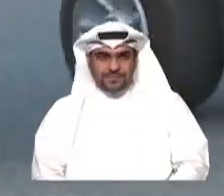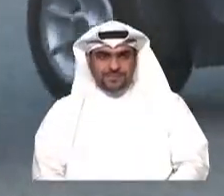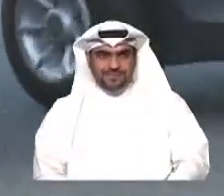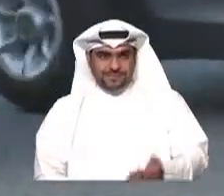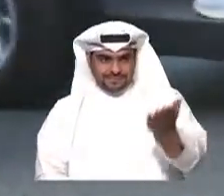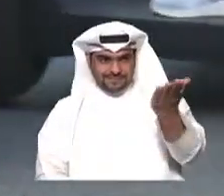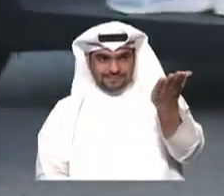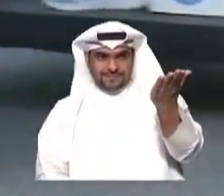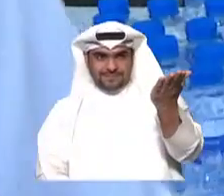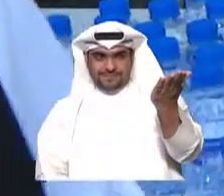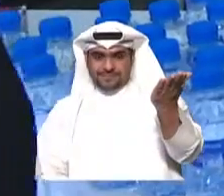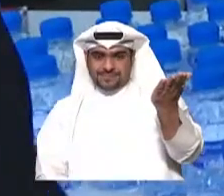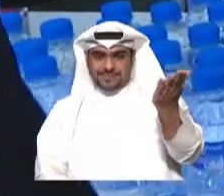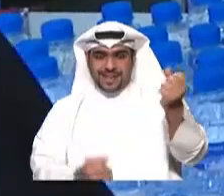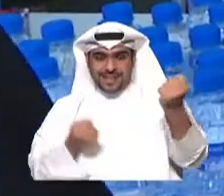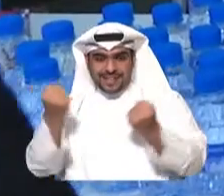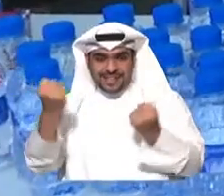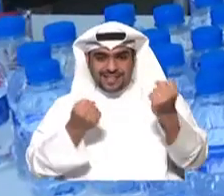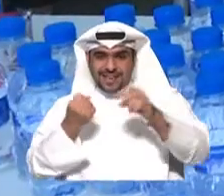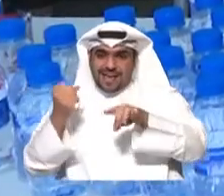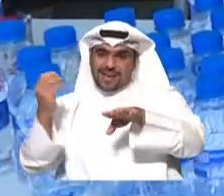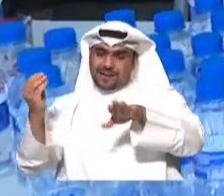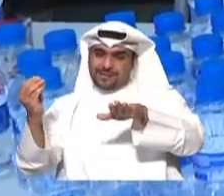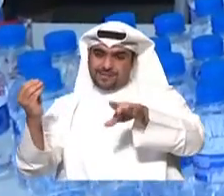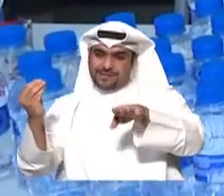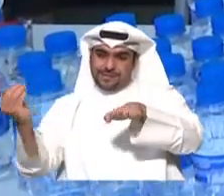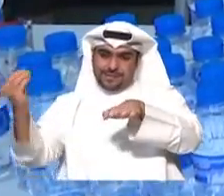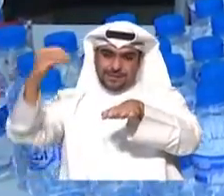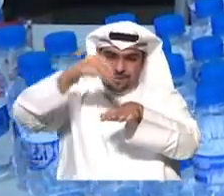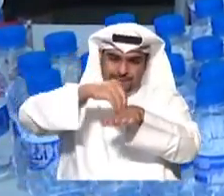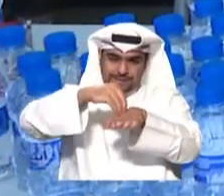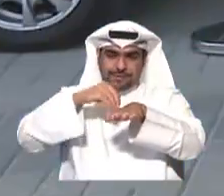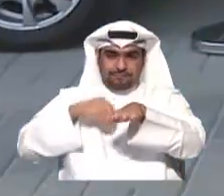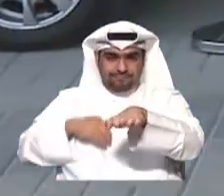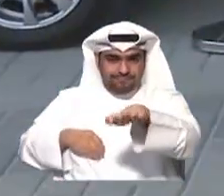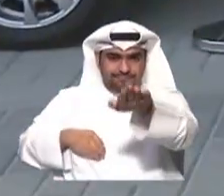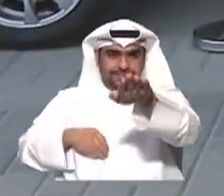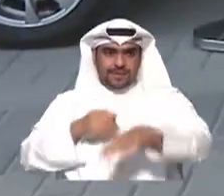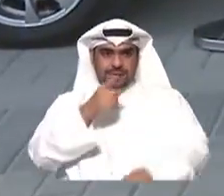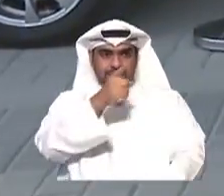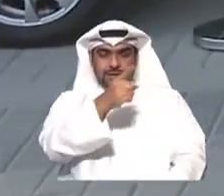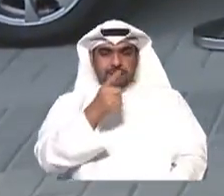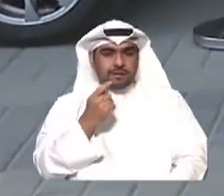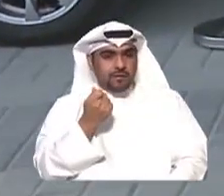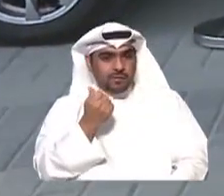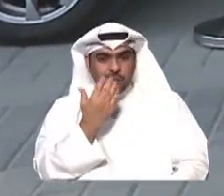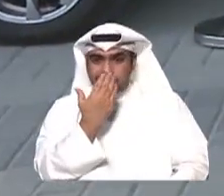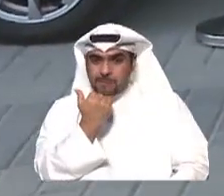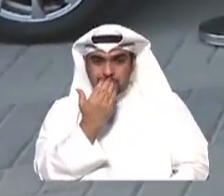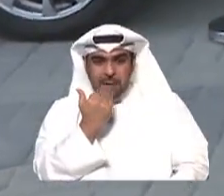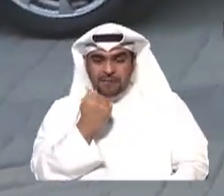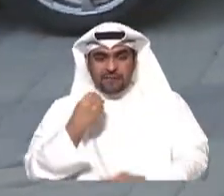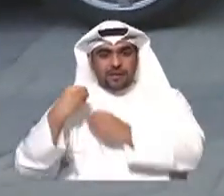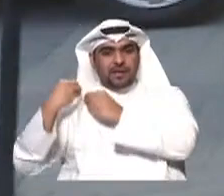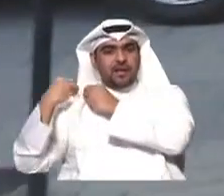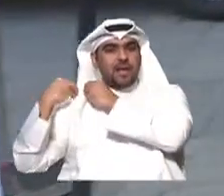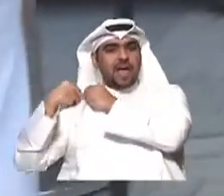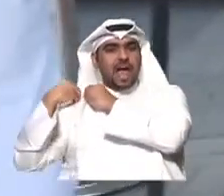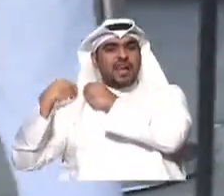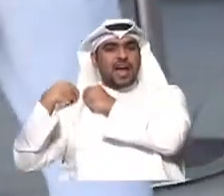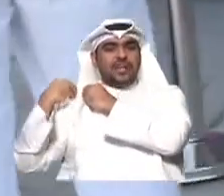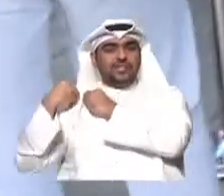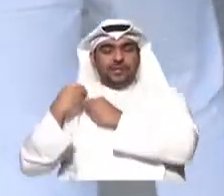أروع الأمثلة في البذل في سبيل خدمة الآخرين دون مقابل، مفتخرين دائما بهذا العمل التطوعي